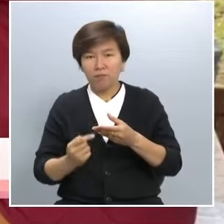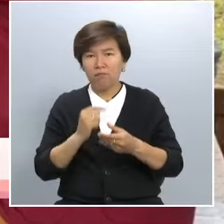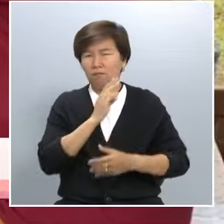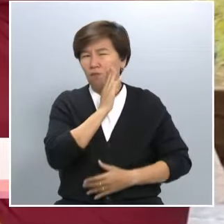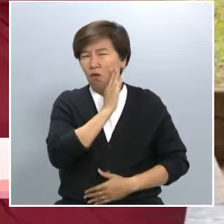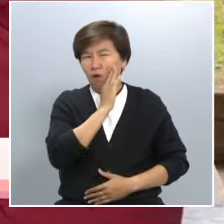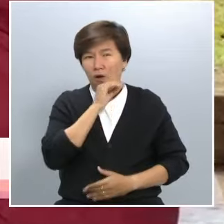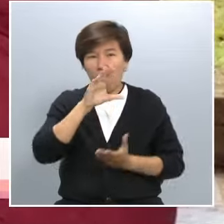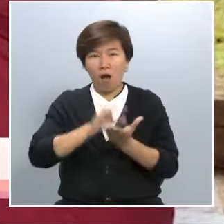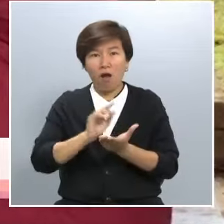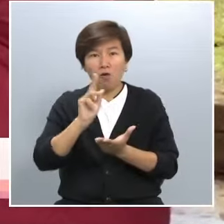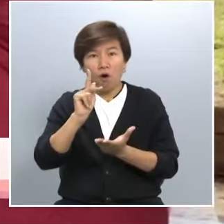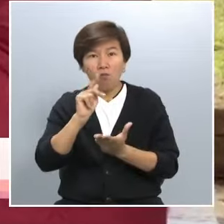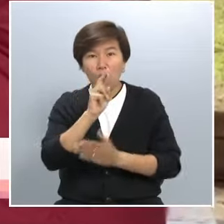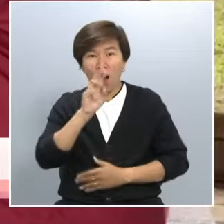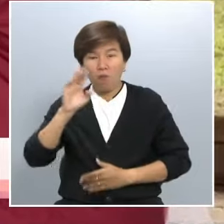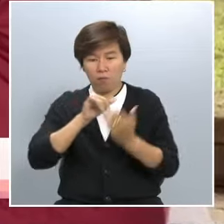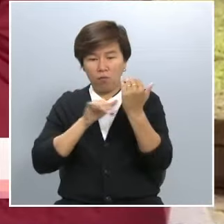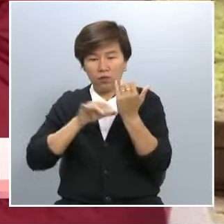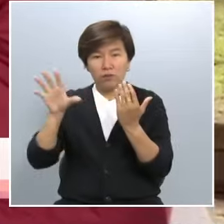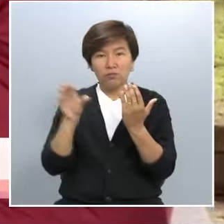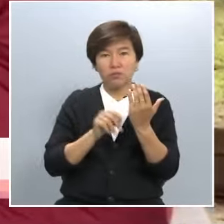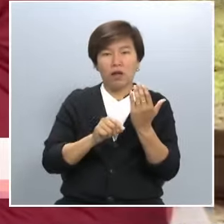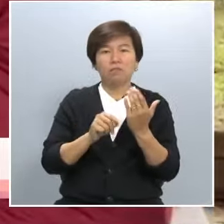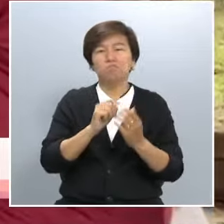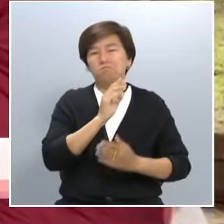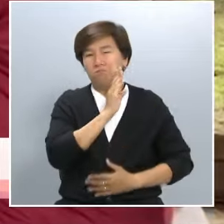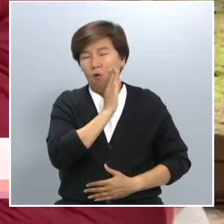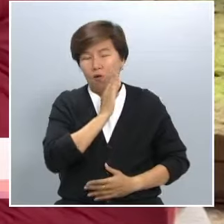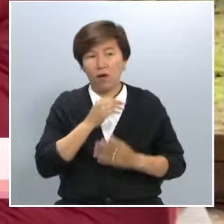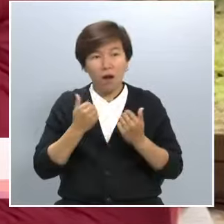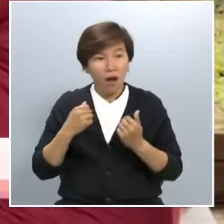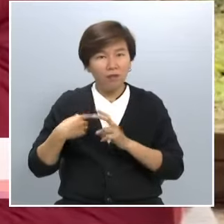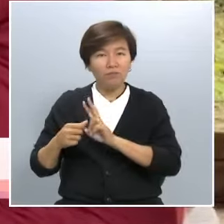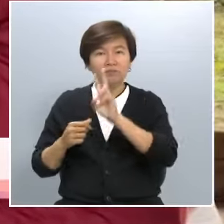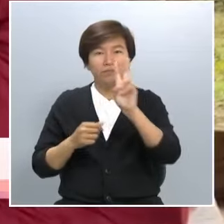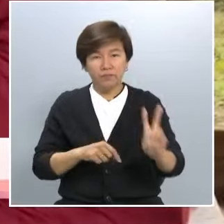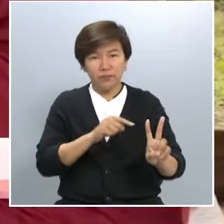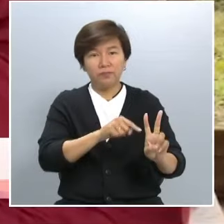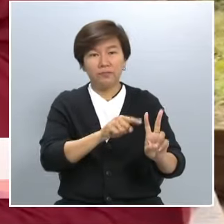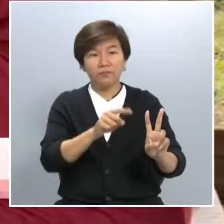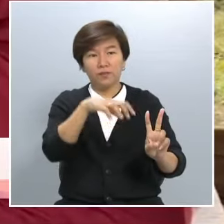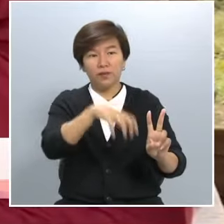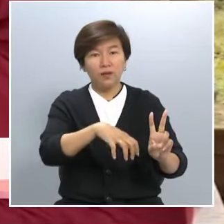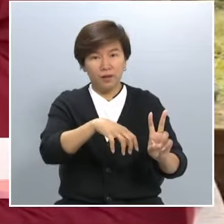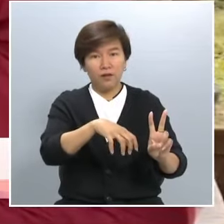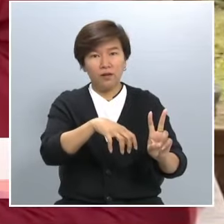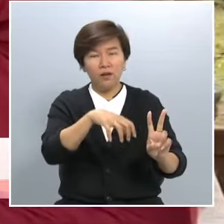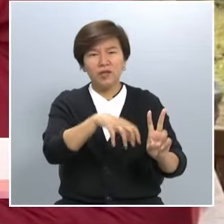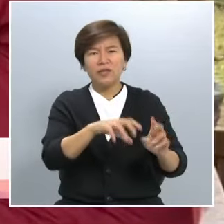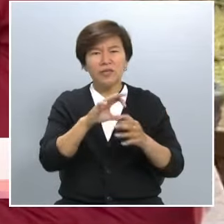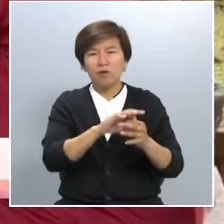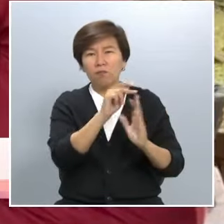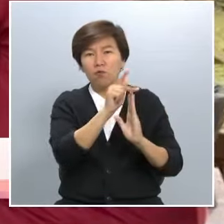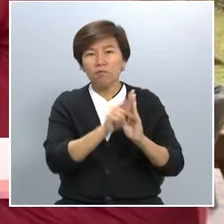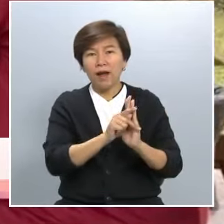ำข้อมูลอันเป็นเท็จเข้าสู่ระบบคอมพิวเตอร์หลังจากนั้นก็เดินทางไปที่สำนักงานบังคับคดีเพื่อจะขอข้อมูลเพิ่มแล้วก็